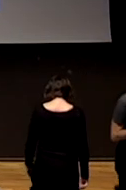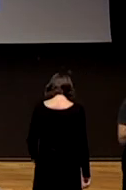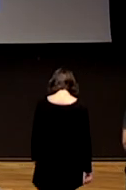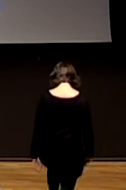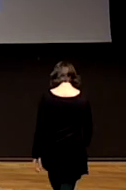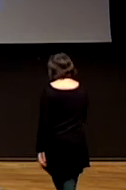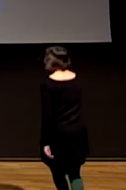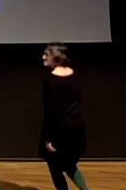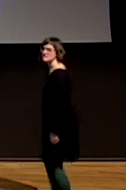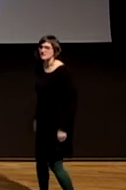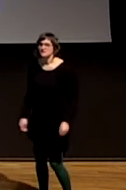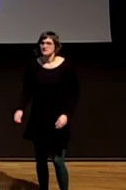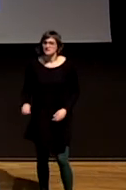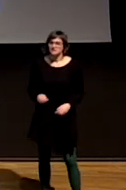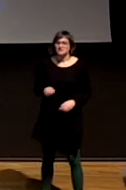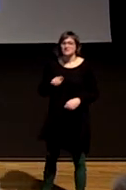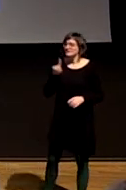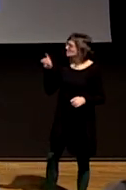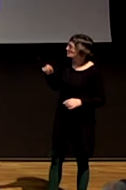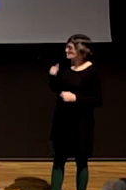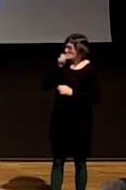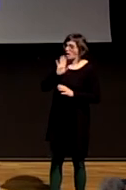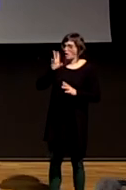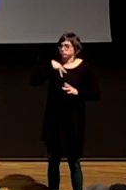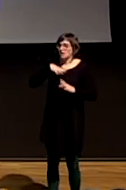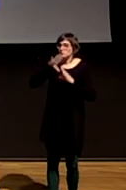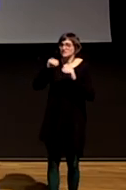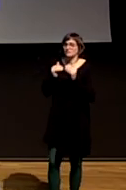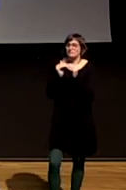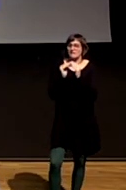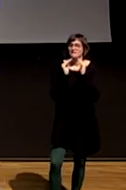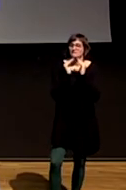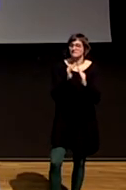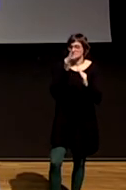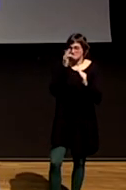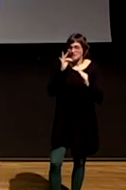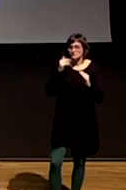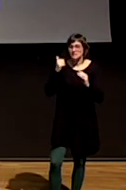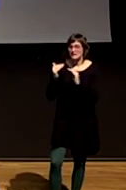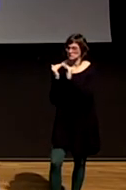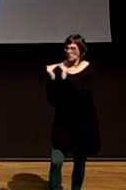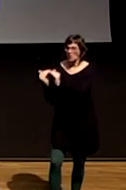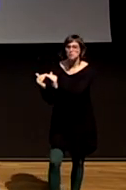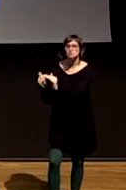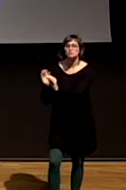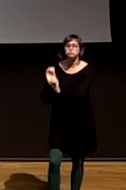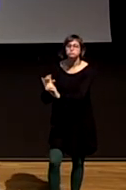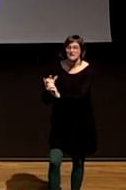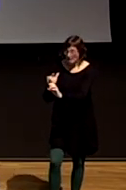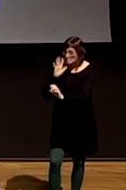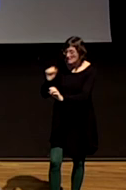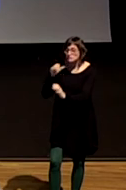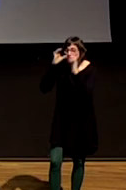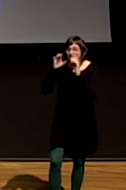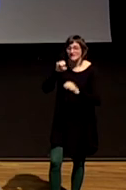mes parents habitent une femme et il savait dans la grange une chouette effraie et un